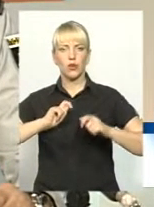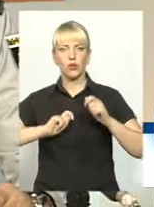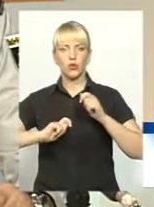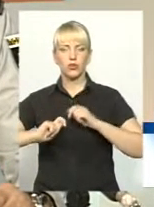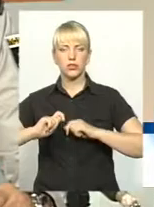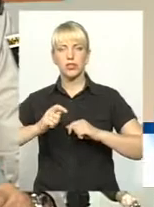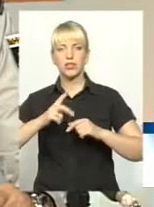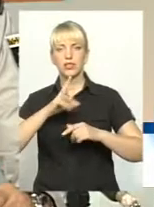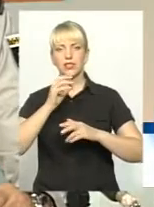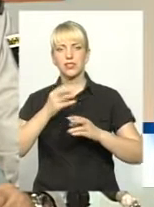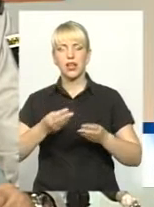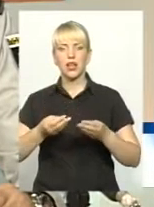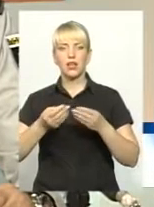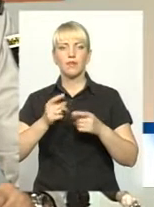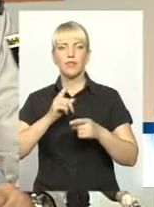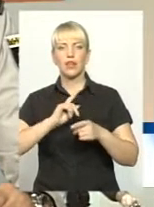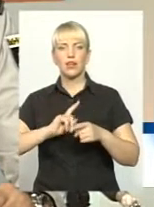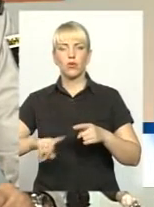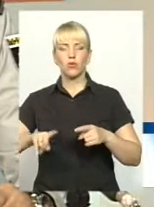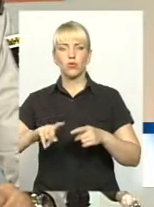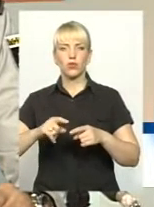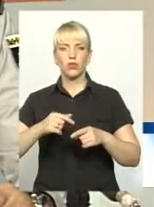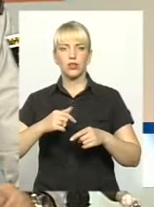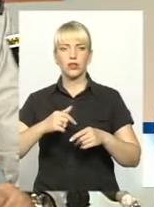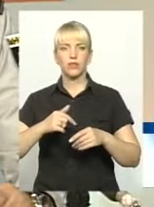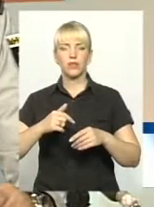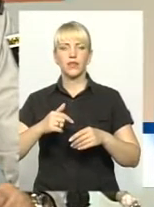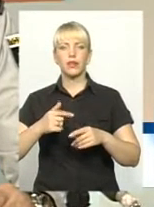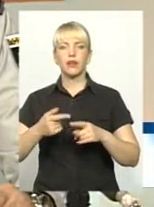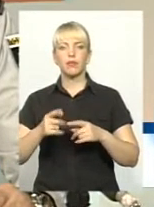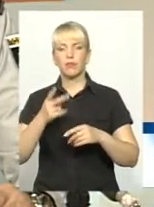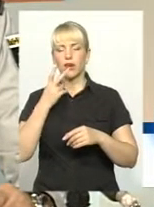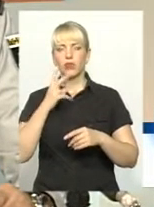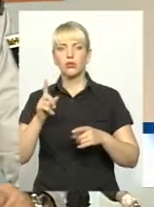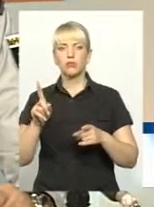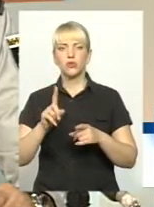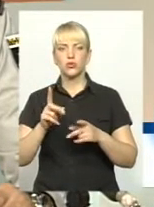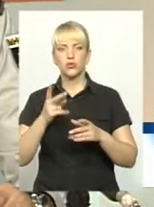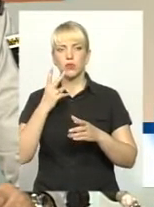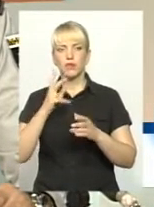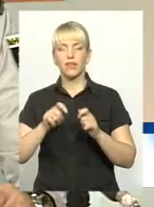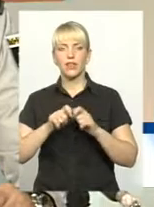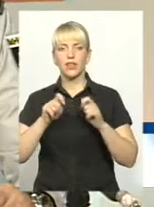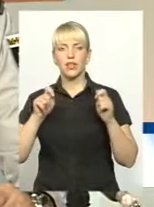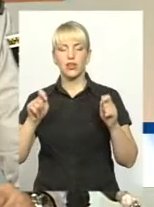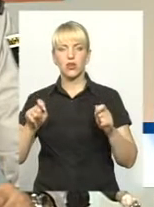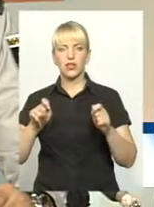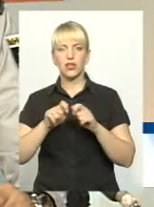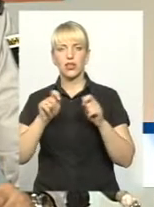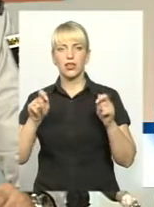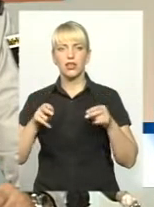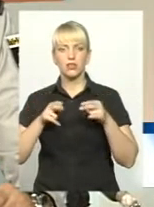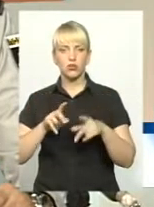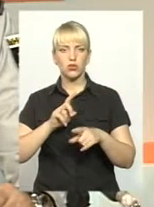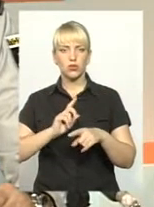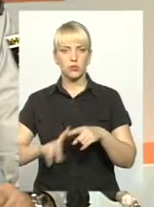рахунок оперативності реагування, ми бачимо, що покращилося і розкриття. Це перша складова. Друга